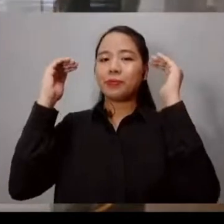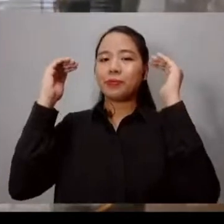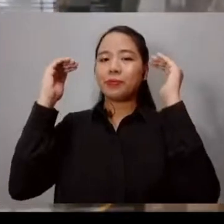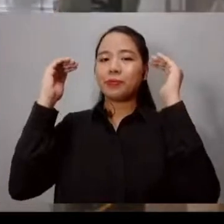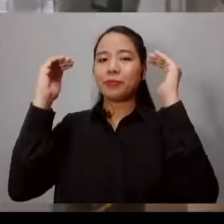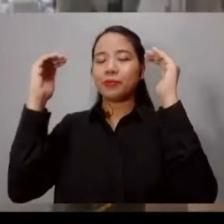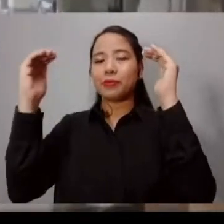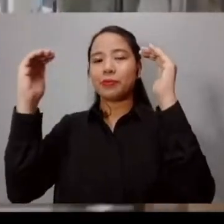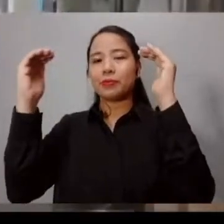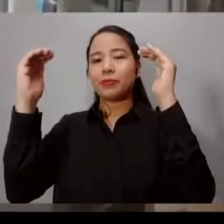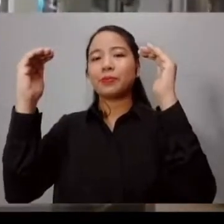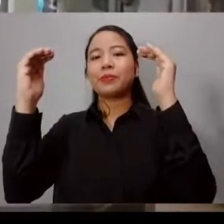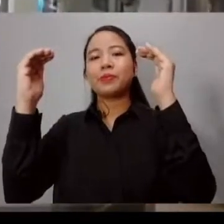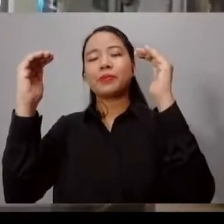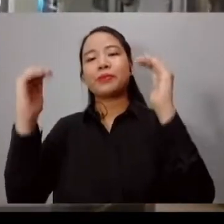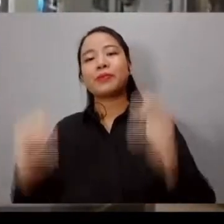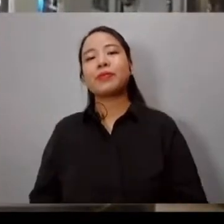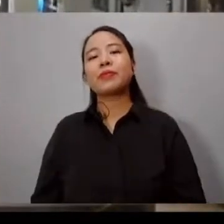kaitaasan.